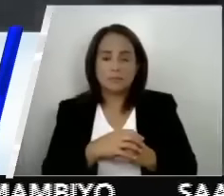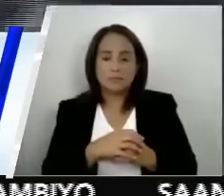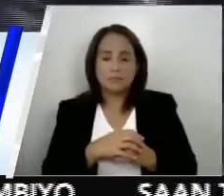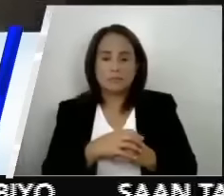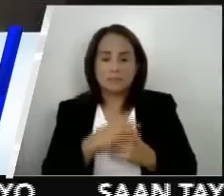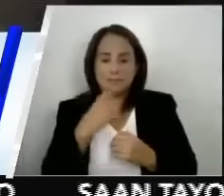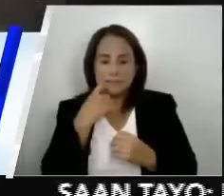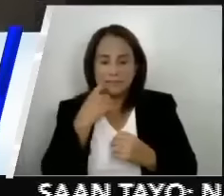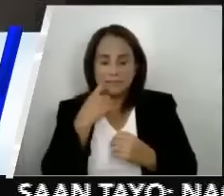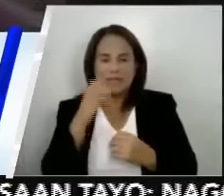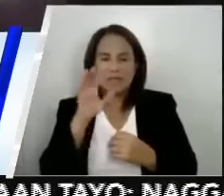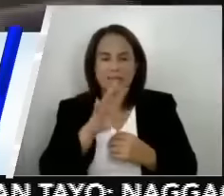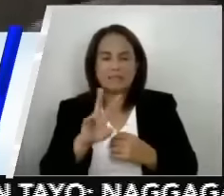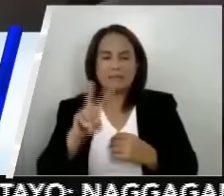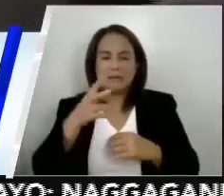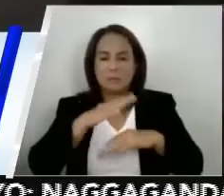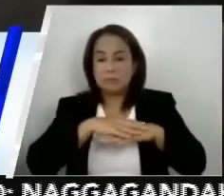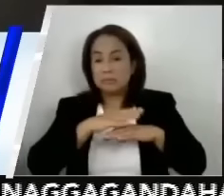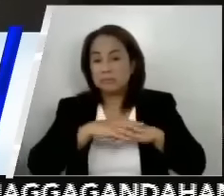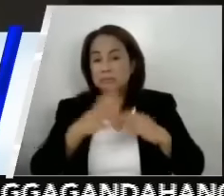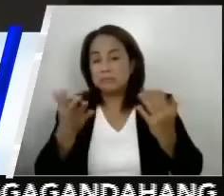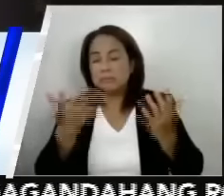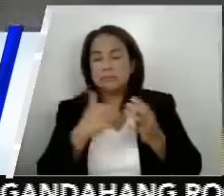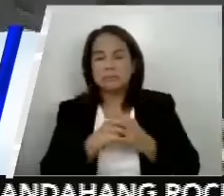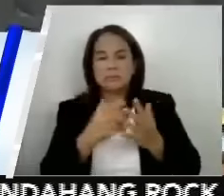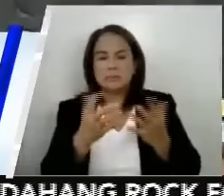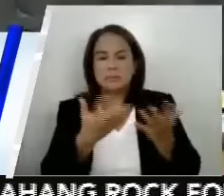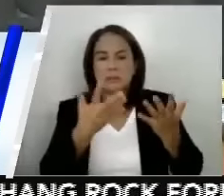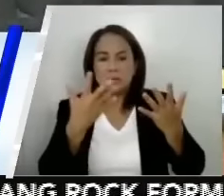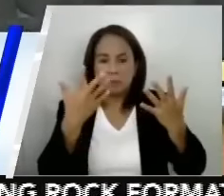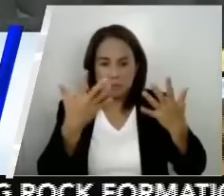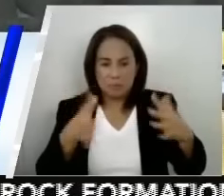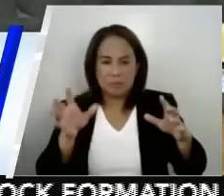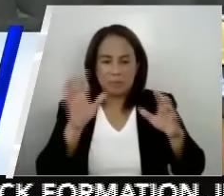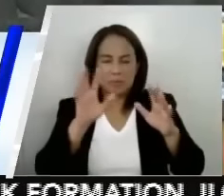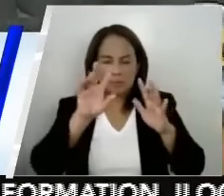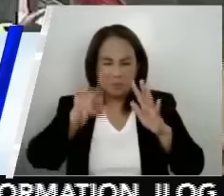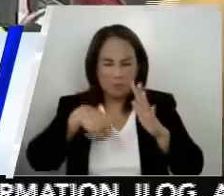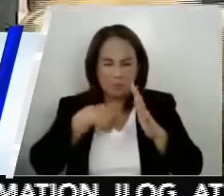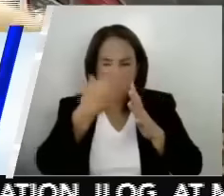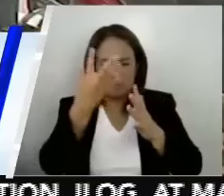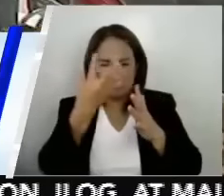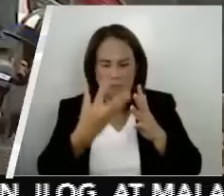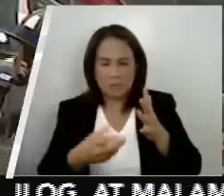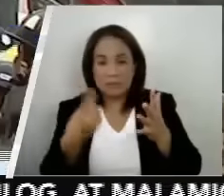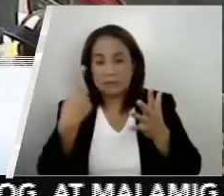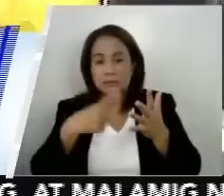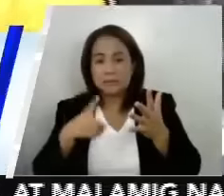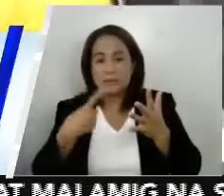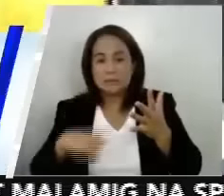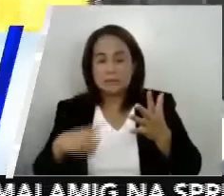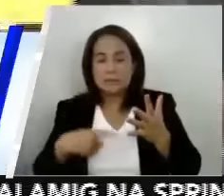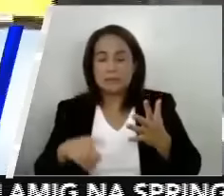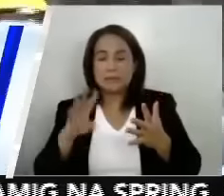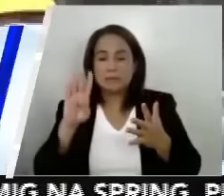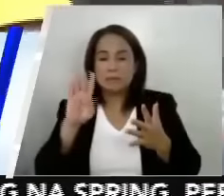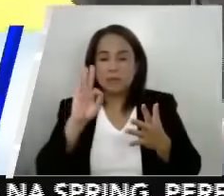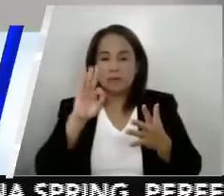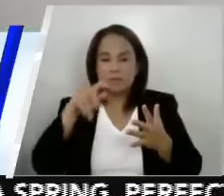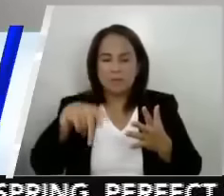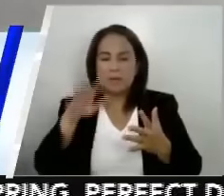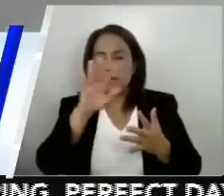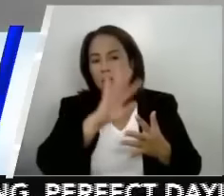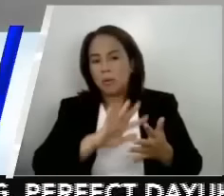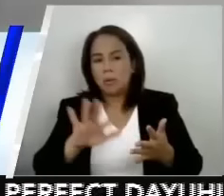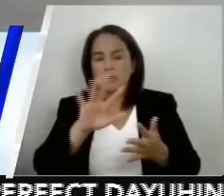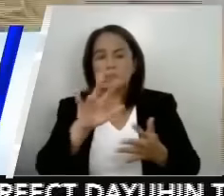Umabot sa 2 alarma ang sunog at naapula makalipas ang halos isang oras. Sa inisyal na investigasyon ng BFP, aabot sa 12 bahay